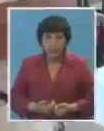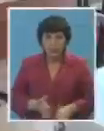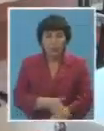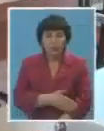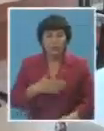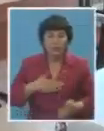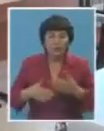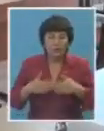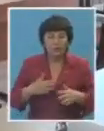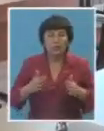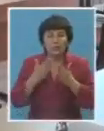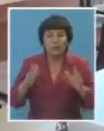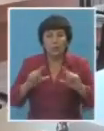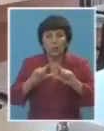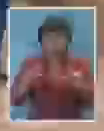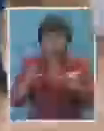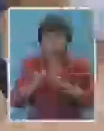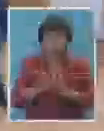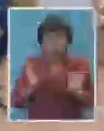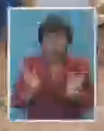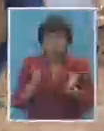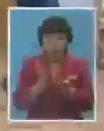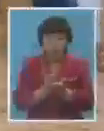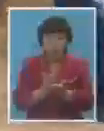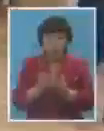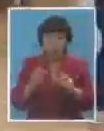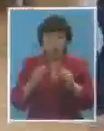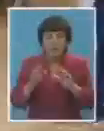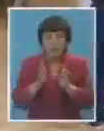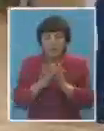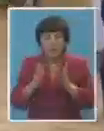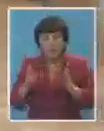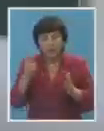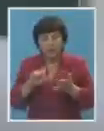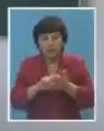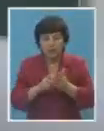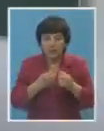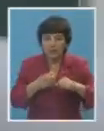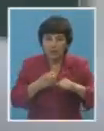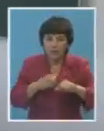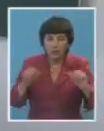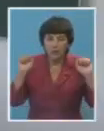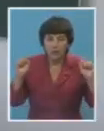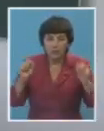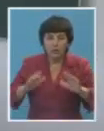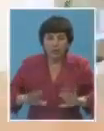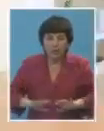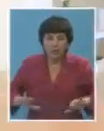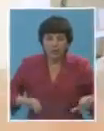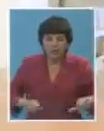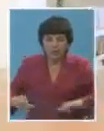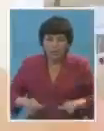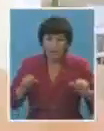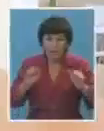қуаныш. Еңселі оқу ұшағы заманға сай жабдықталған. Кітапхана, екі шеберхана сыныбы, асхана, спорт залы, IT кабинетте